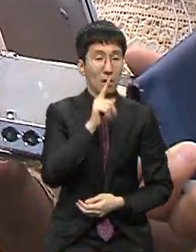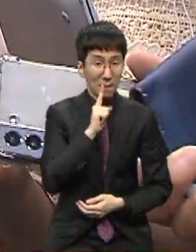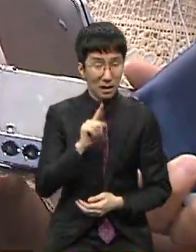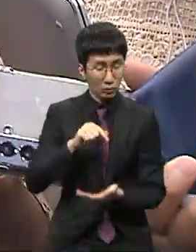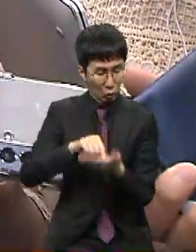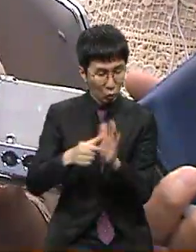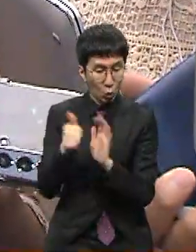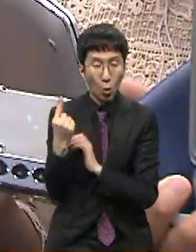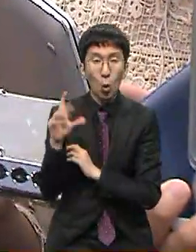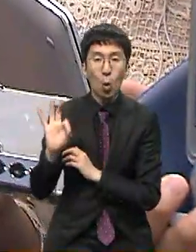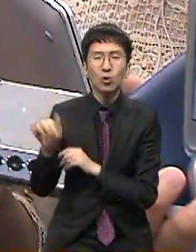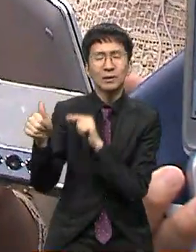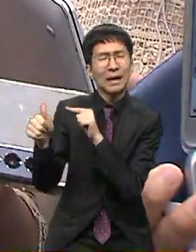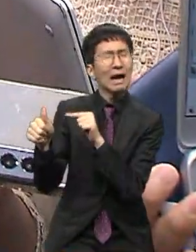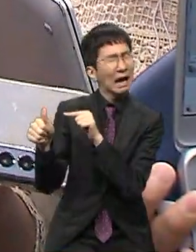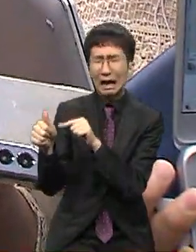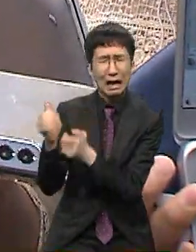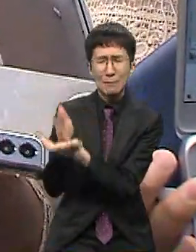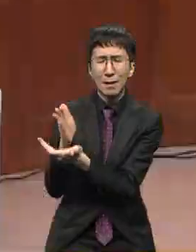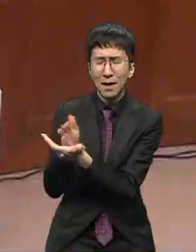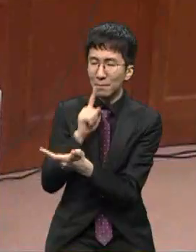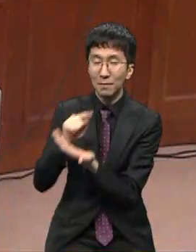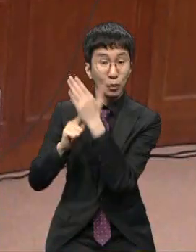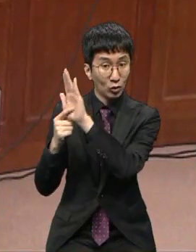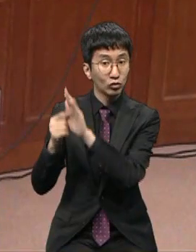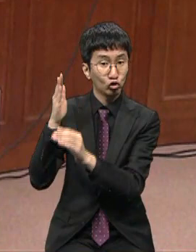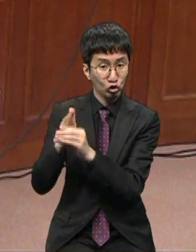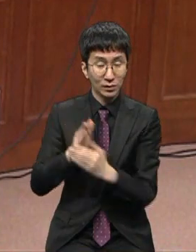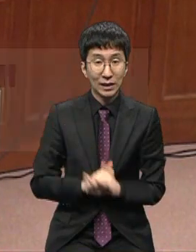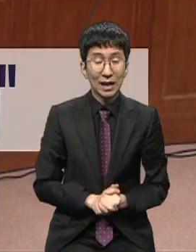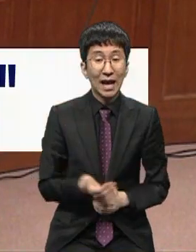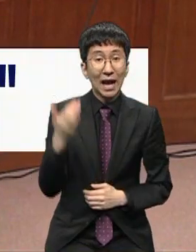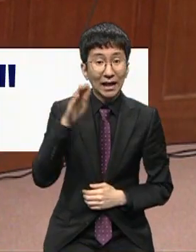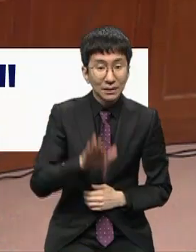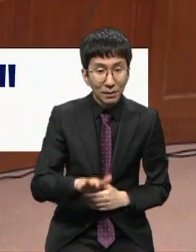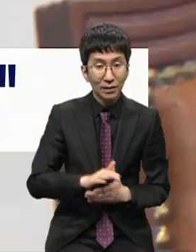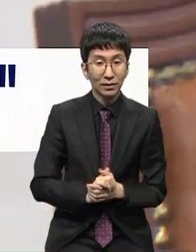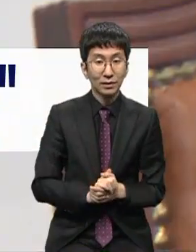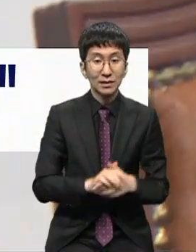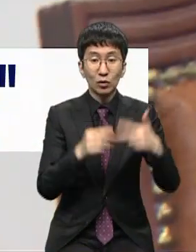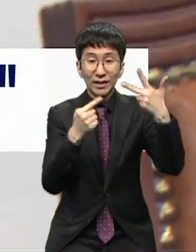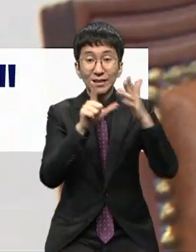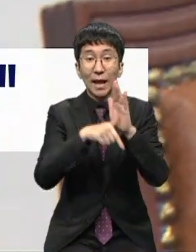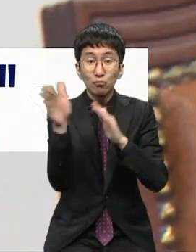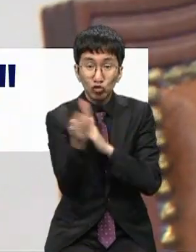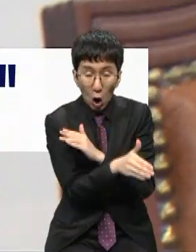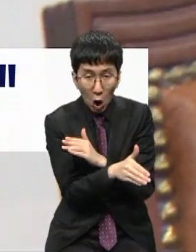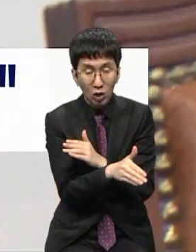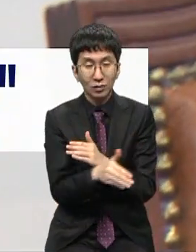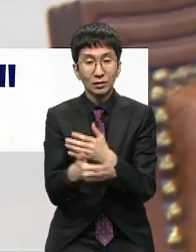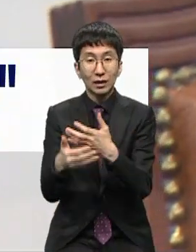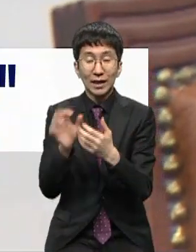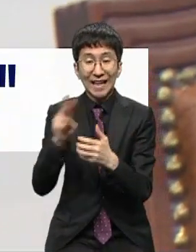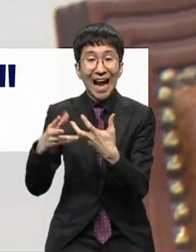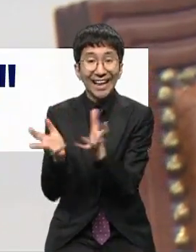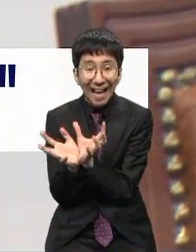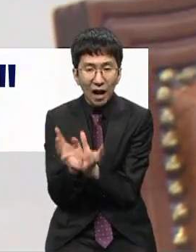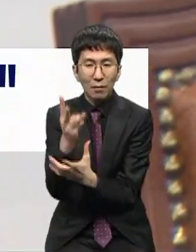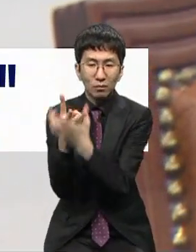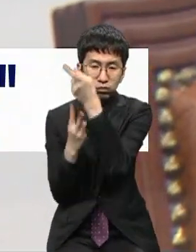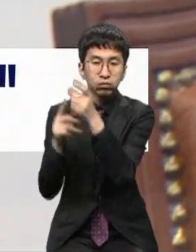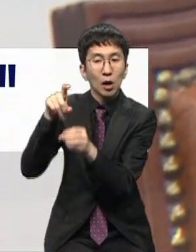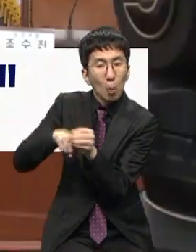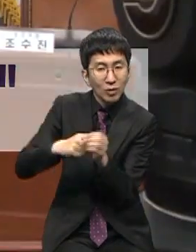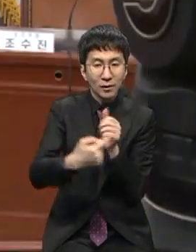홍 의원을 겨냥한 발언으로 풀이됩니다. 이 대표는 그러면서 다음 달 1일부터 범야권 대통합을 위한 일괄